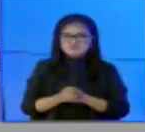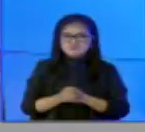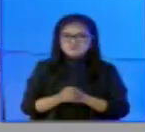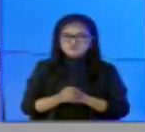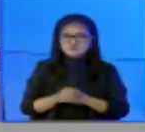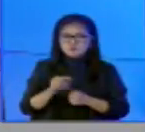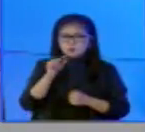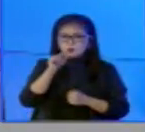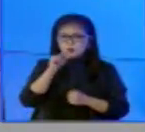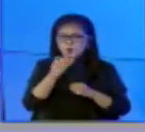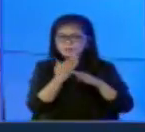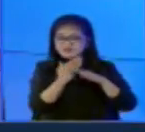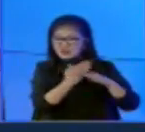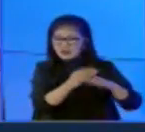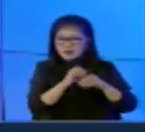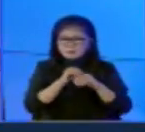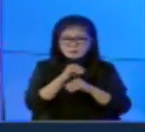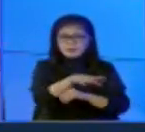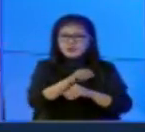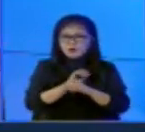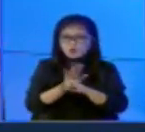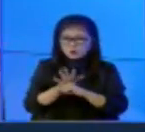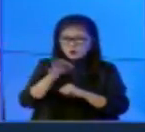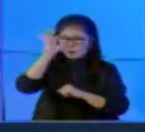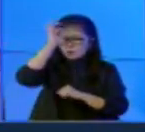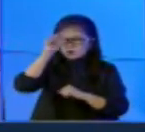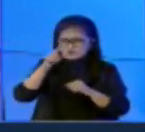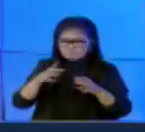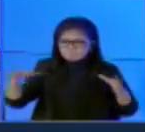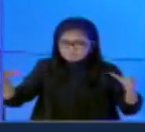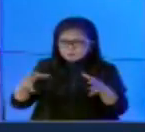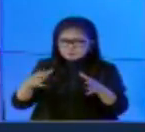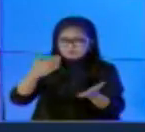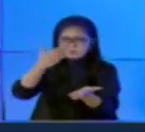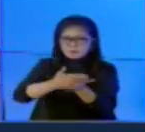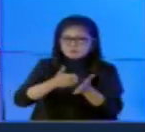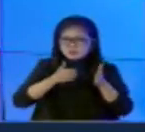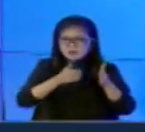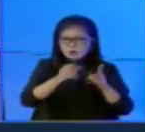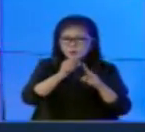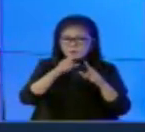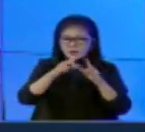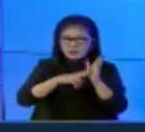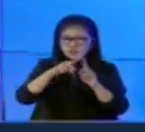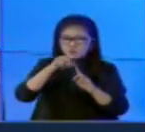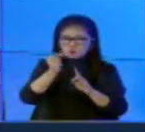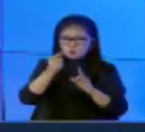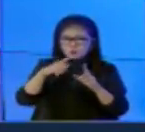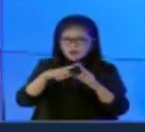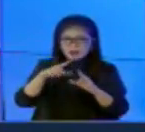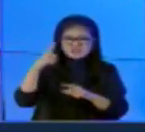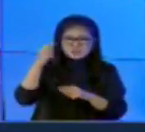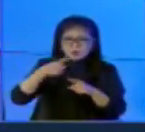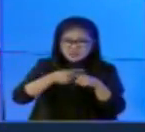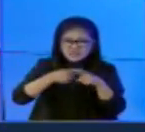Sementara itu pemirsa, untuk mencegah penyebaran COVID-19, polisi juga melakukan penyekatan kendaraan di perbatasan jalur Pantura, Jawa Tengah,